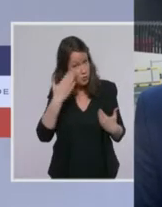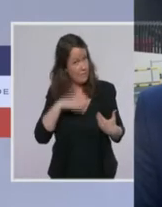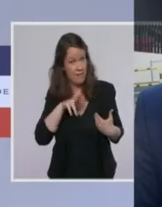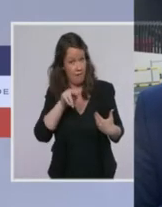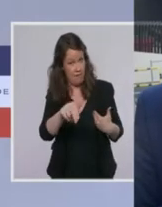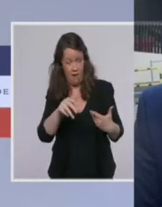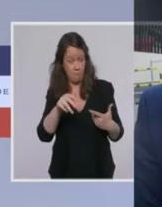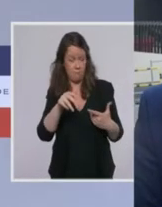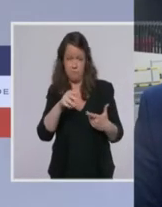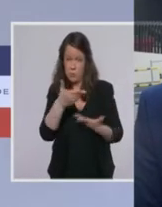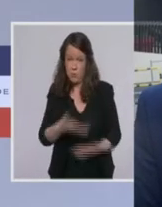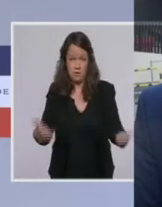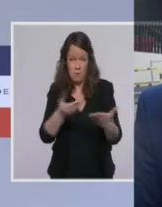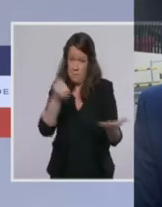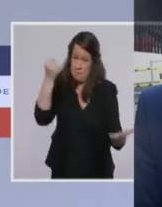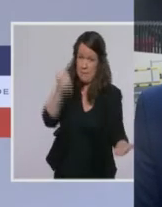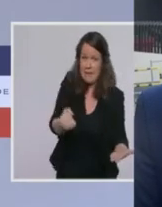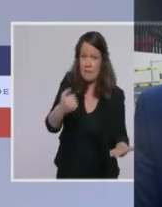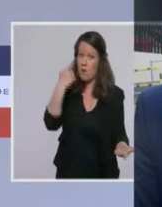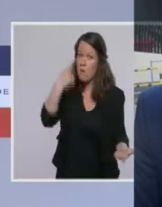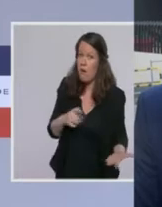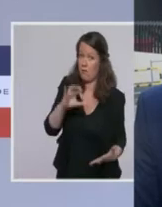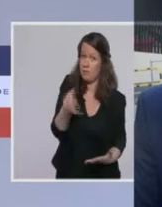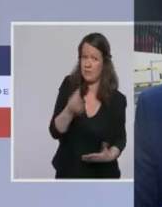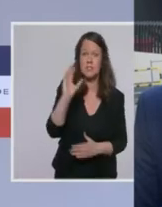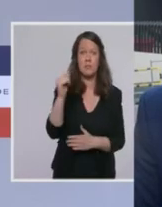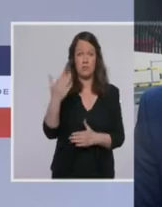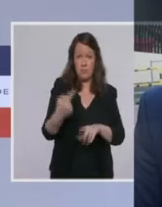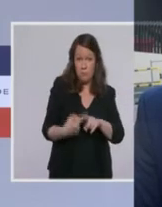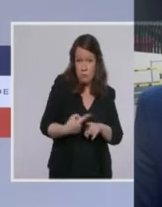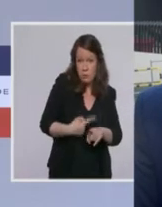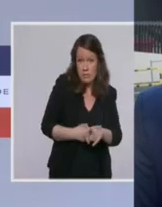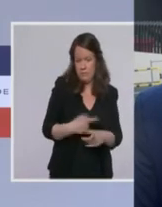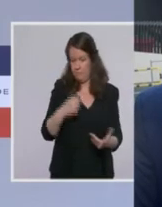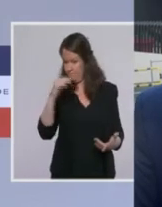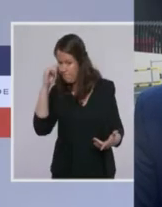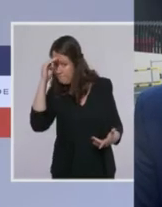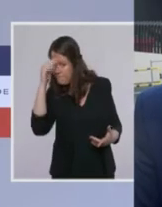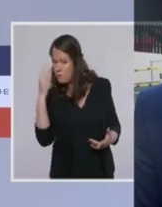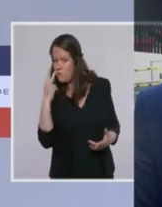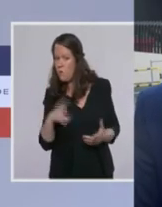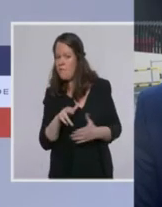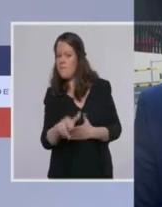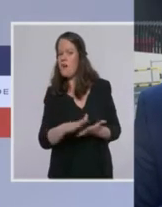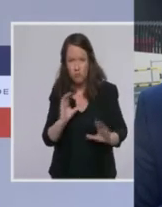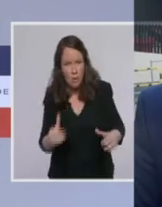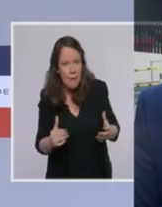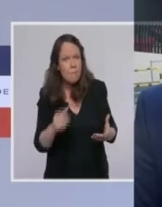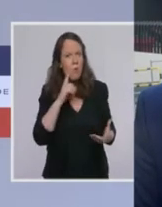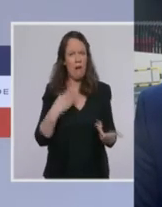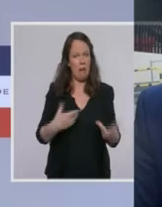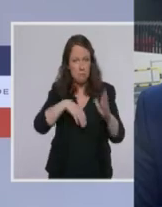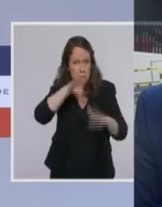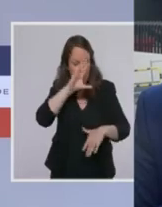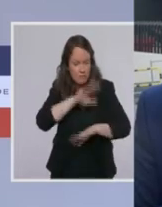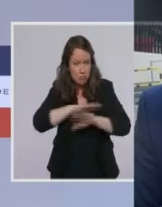أتال بان الاعداد ما زالت كبيره وكبيره للغايه، وما زالت المستشفيات تشهد تكدس